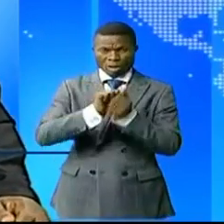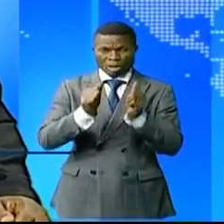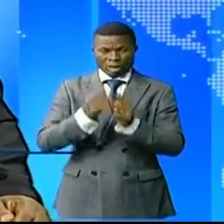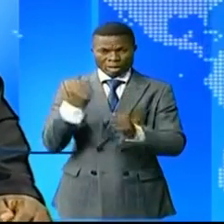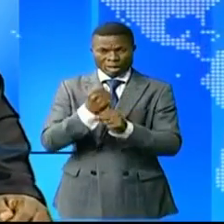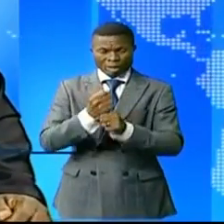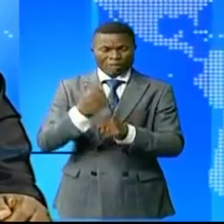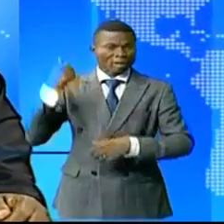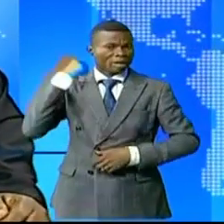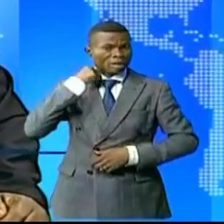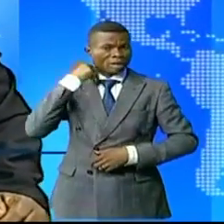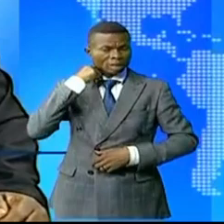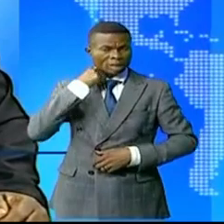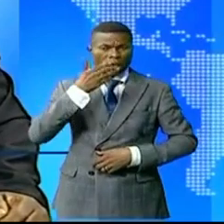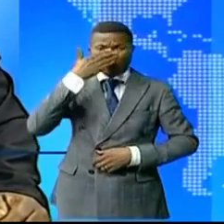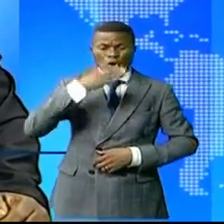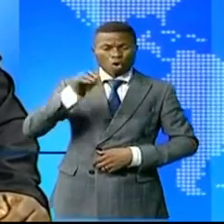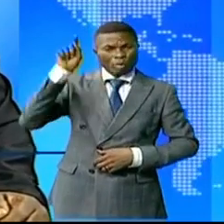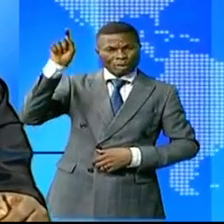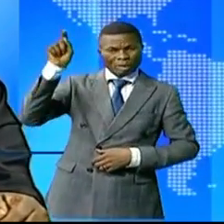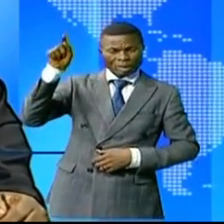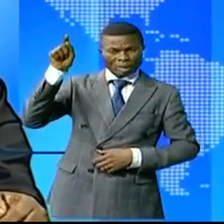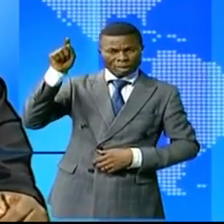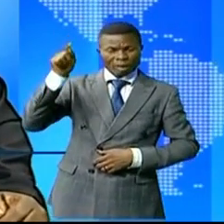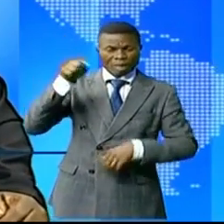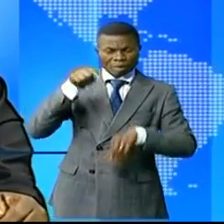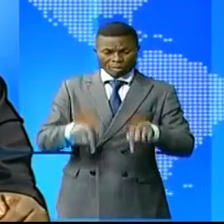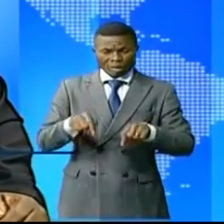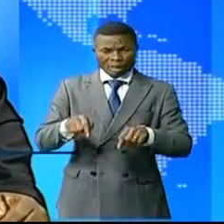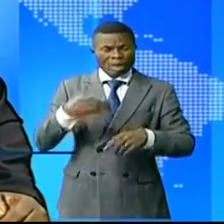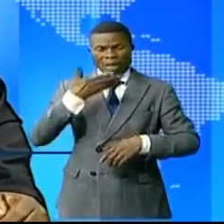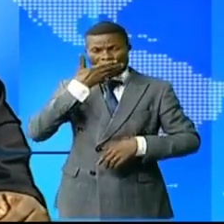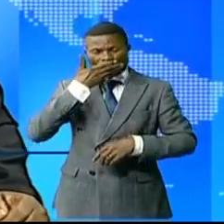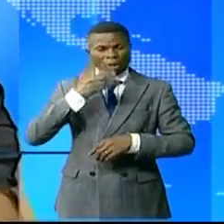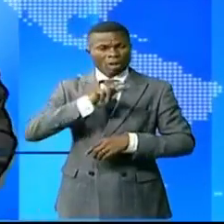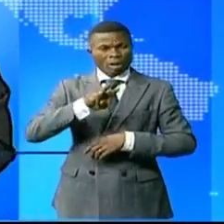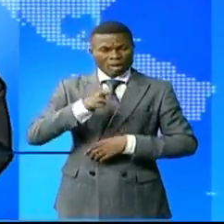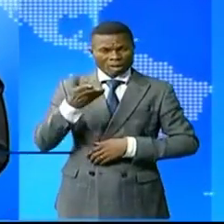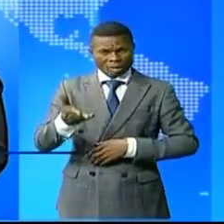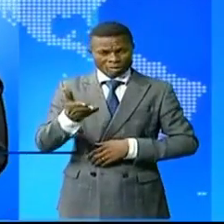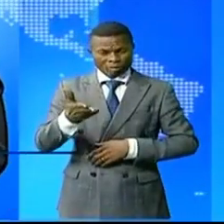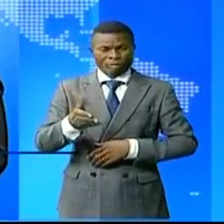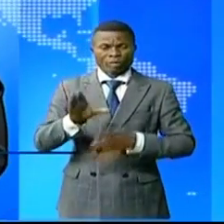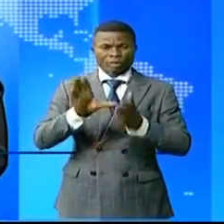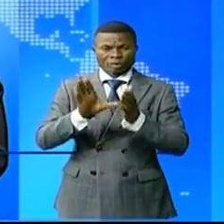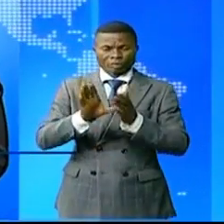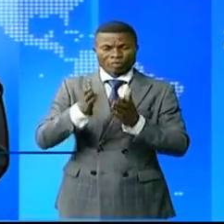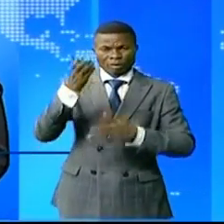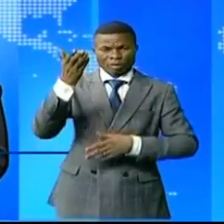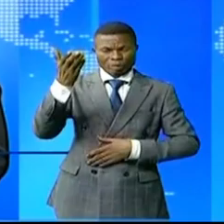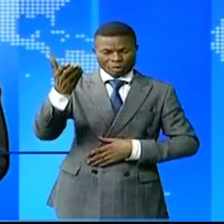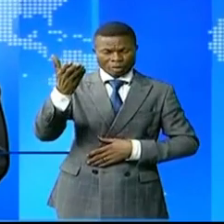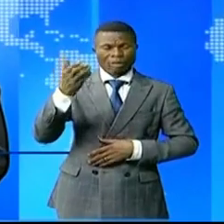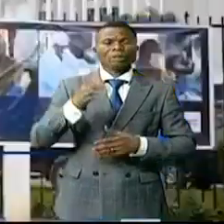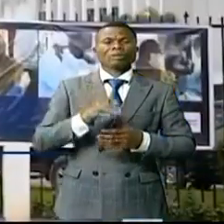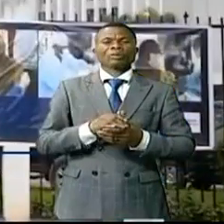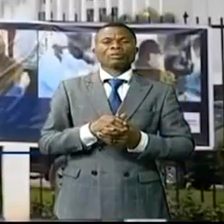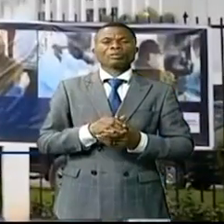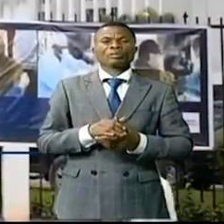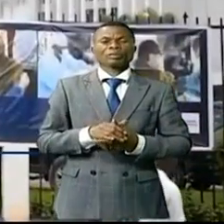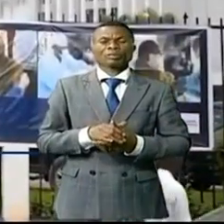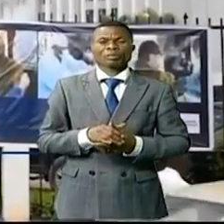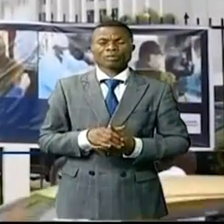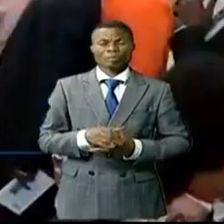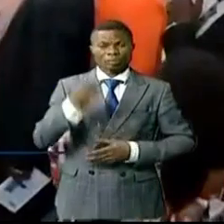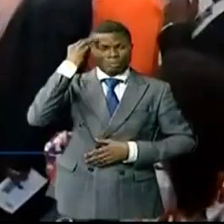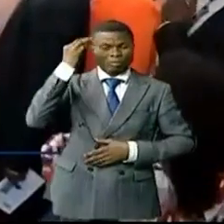de médecins du clinique Ngaliema en cette période pandémique sévérine. Pascal Katanda nous en dit un peu plus. Le